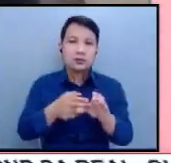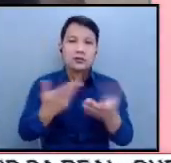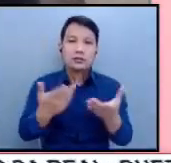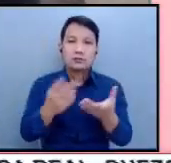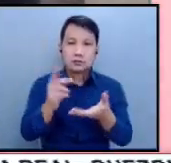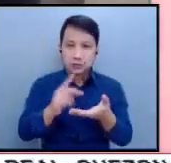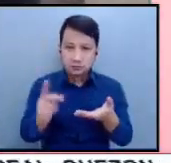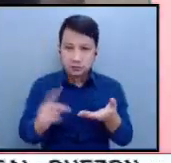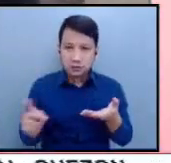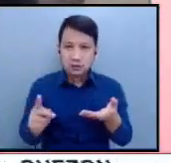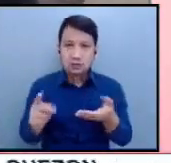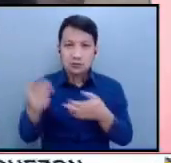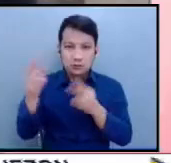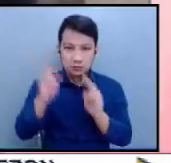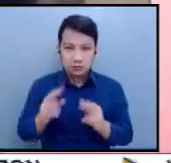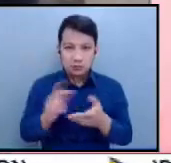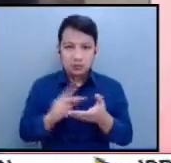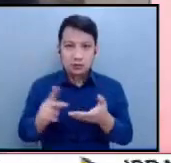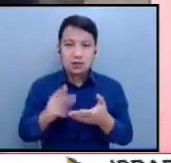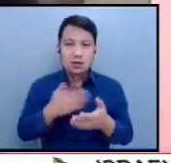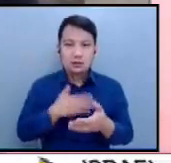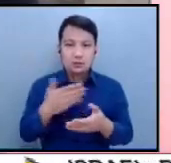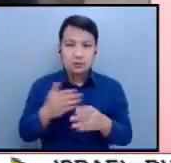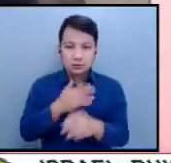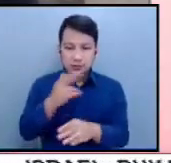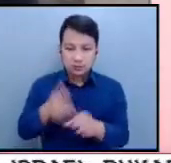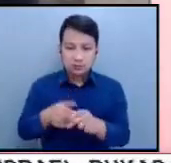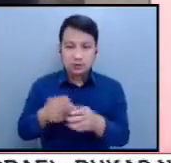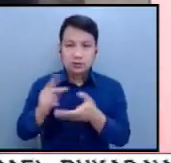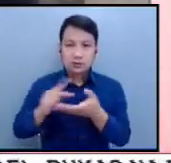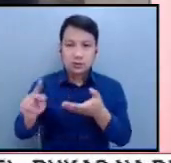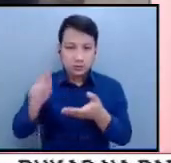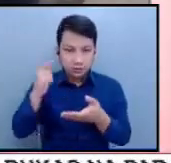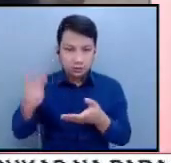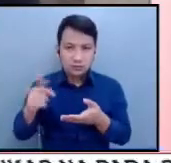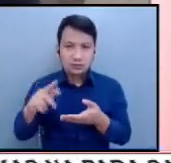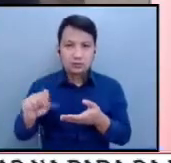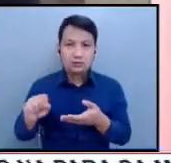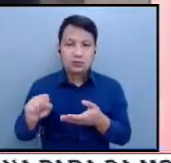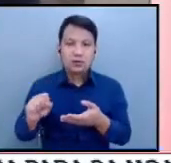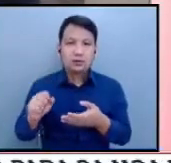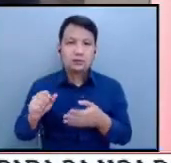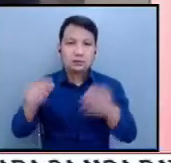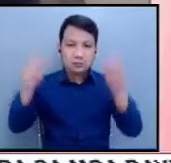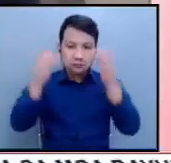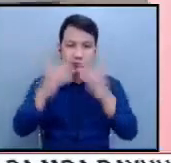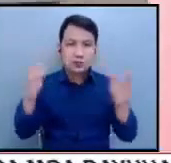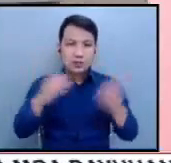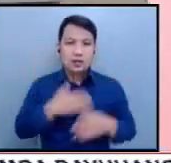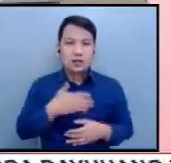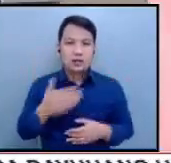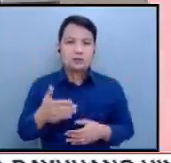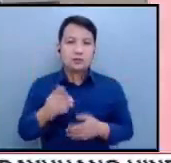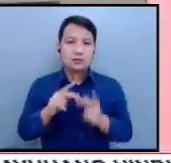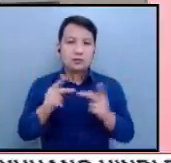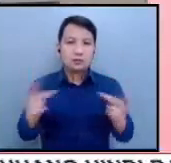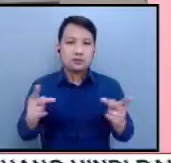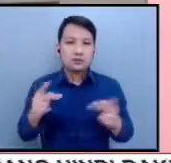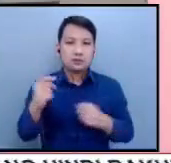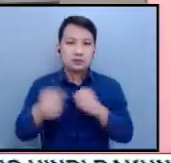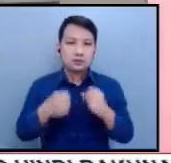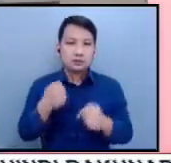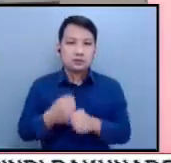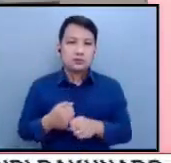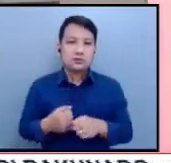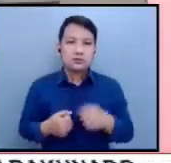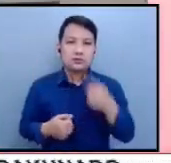yung paglahok sa Makata ng Taon o sa Talaang Ginto, Makata ng Taon. Alright, Sir Jose, good morning. Si Gab po ito.